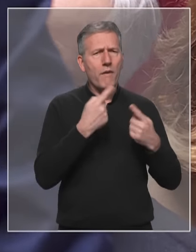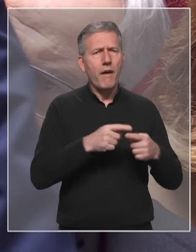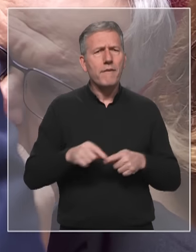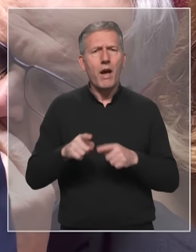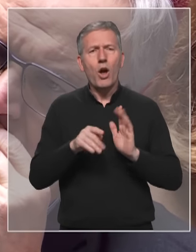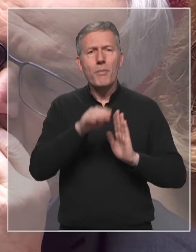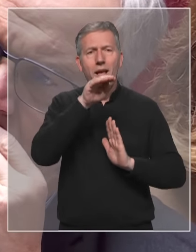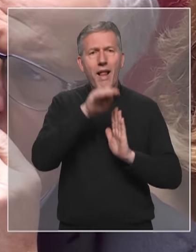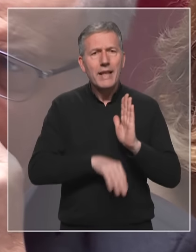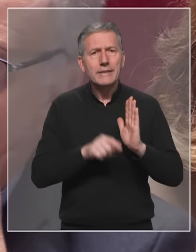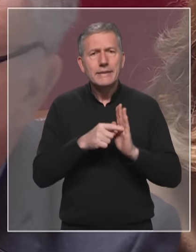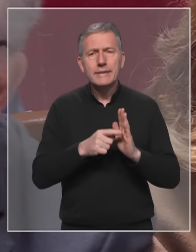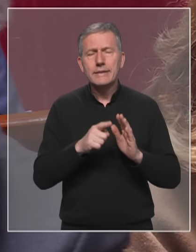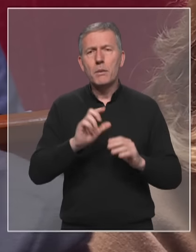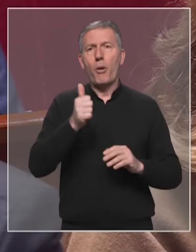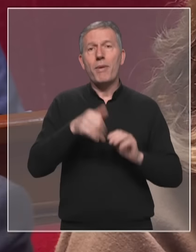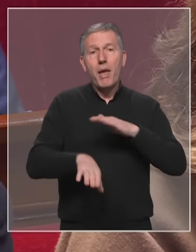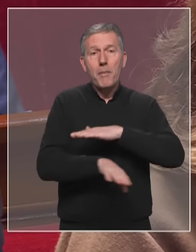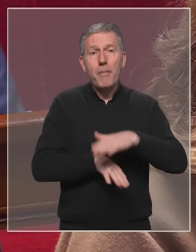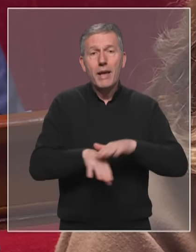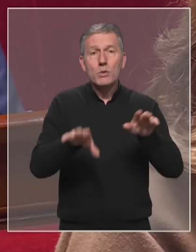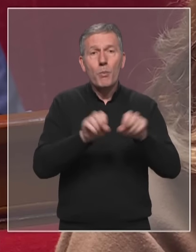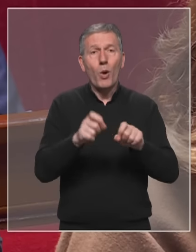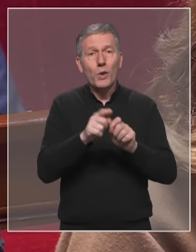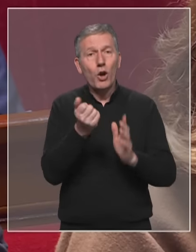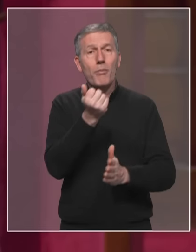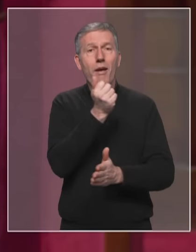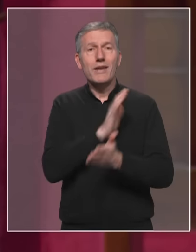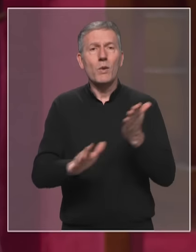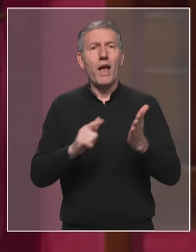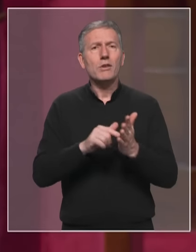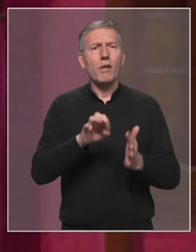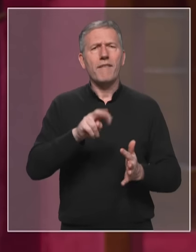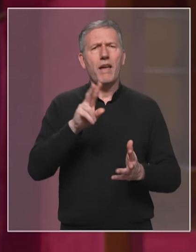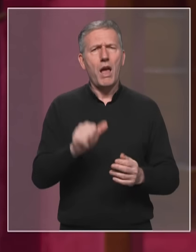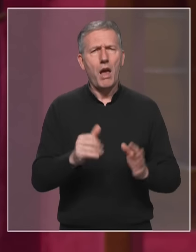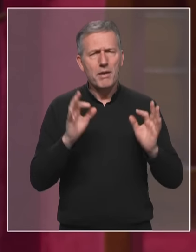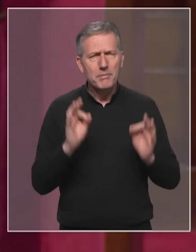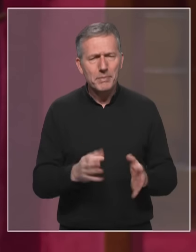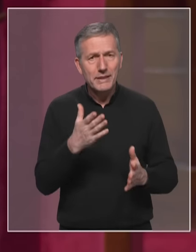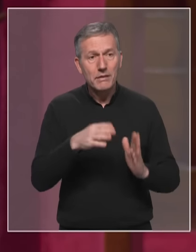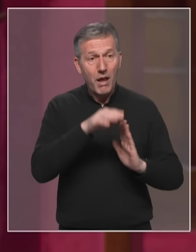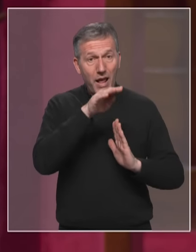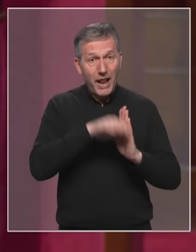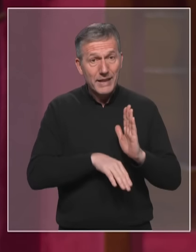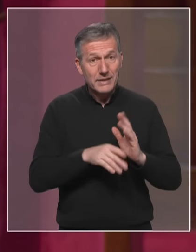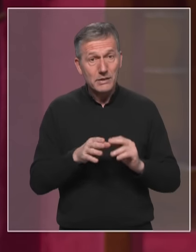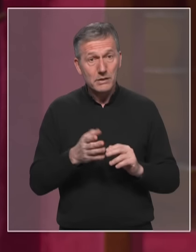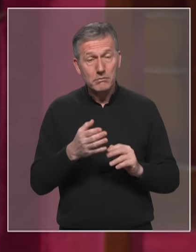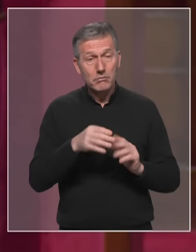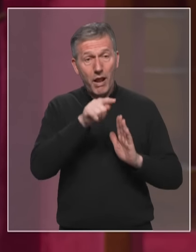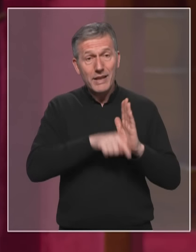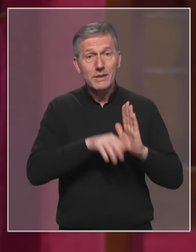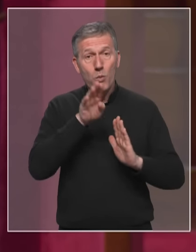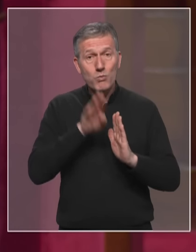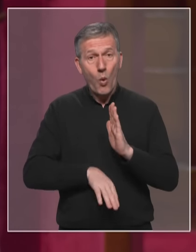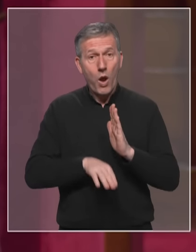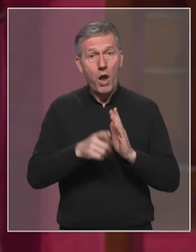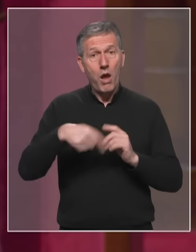liste des produits de première nécessité soumis à l'exonération de TVA. Cela signifie-t-il que cette liste sera moins avantageuse pour les Réunionnais et